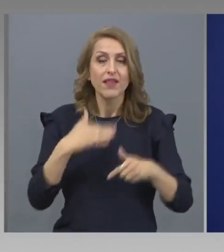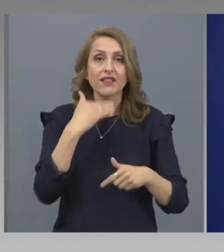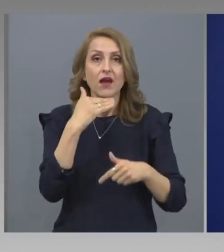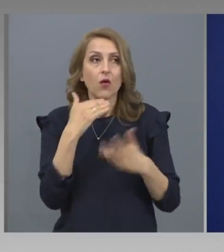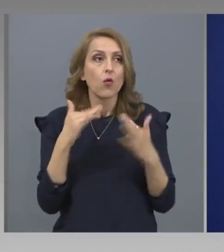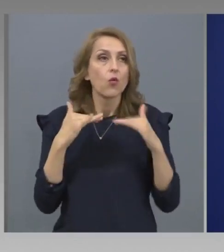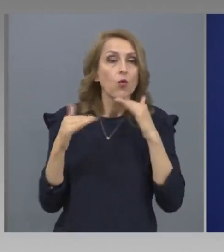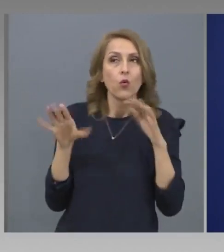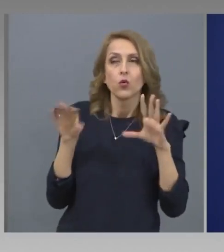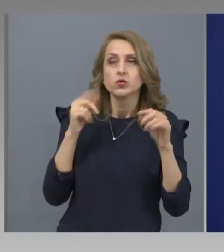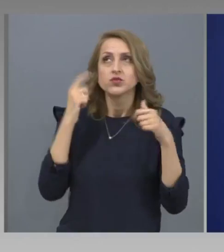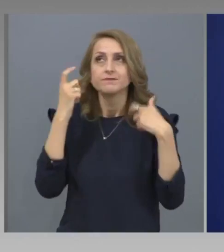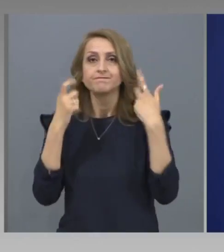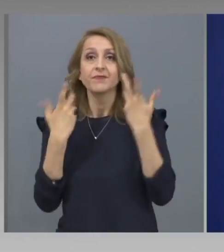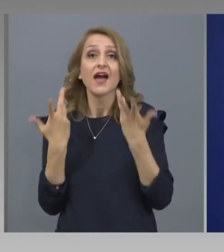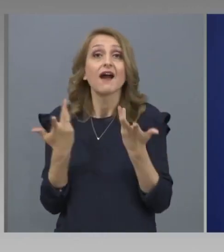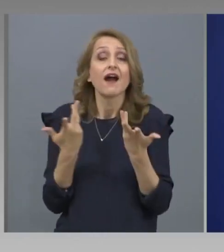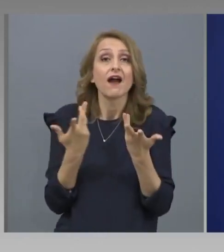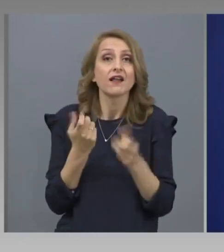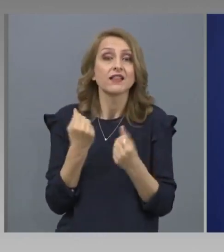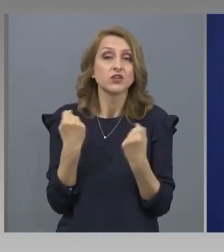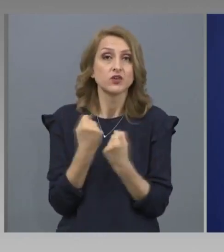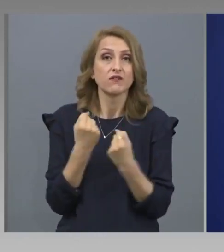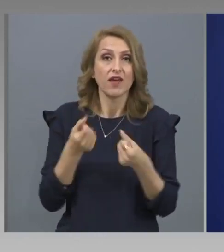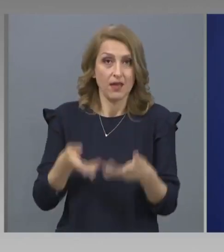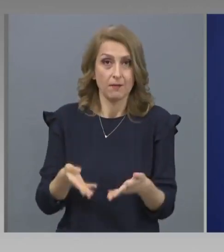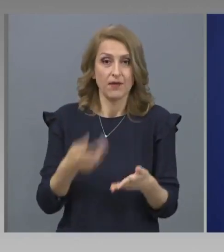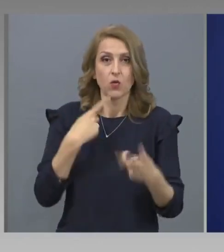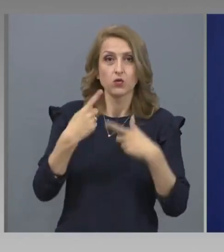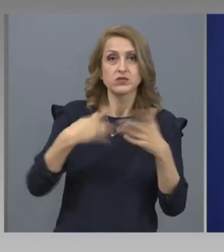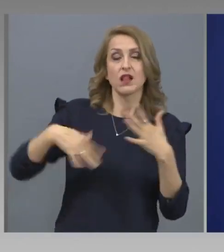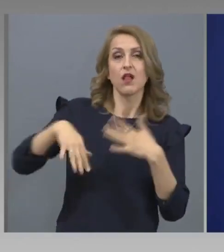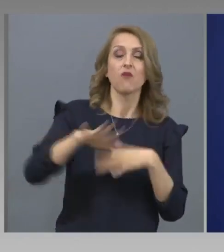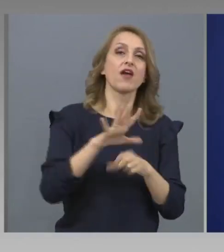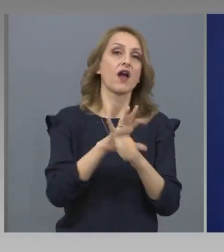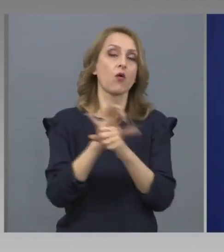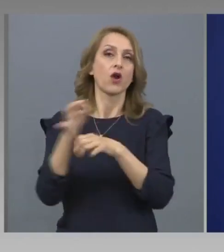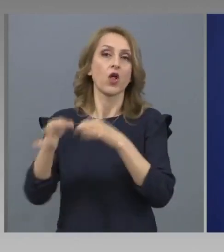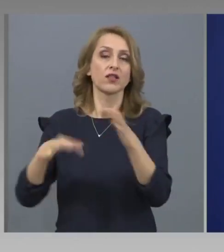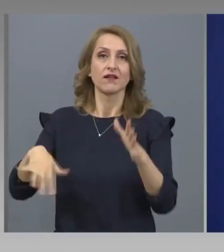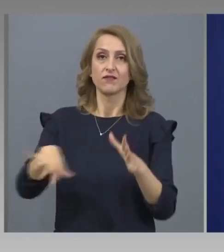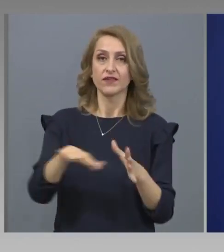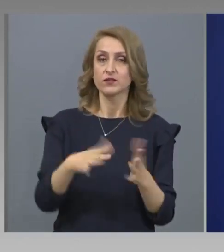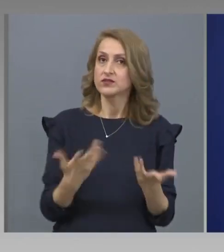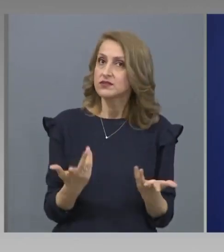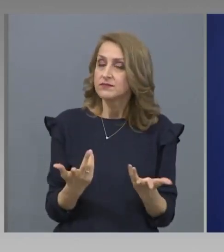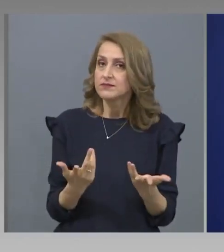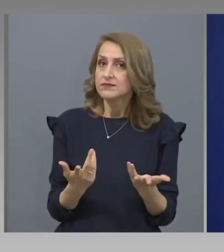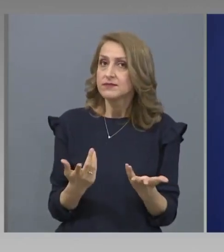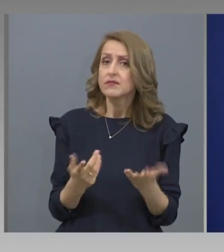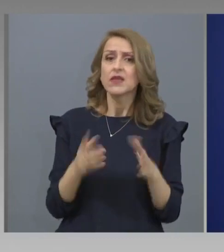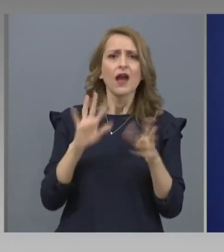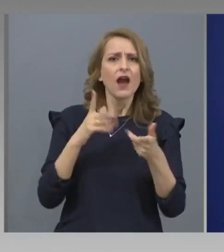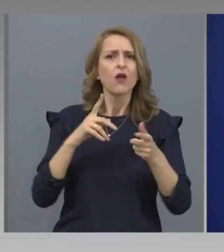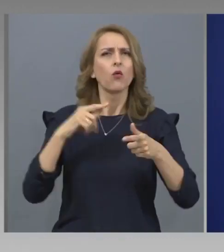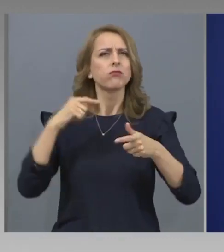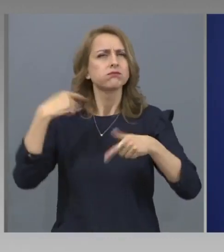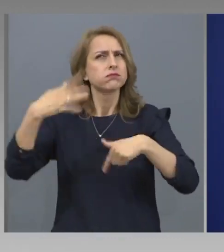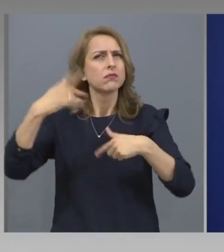да съществуваме в условия на коронавирус инфекция. И това е до момента, в който не се